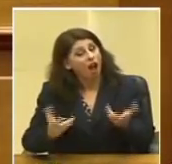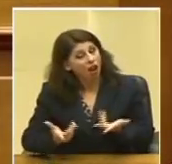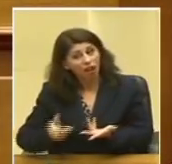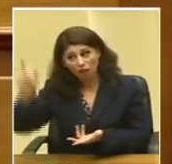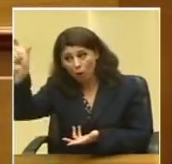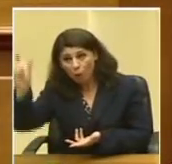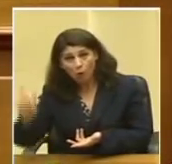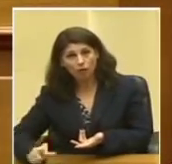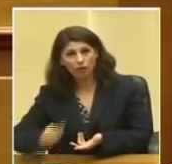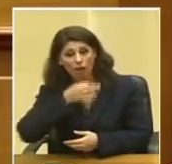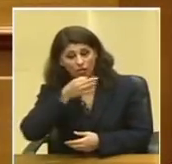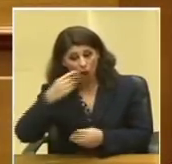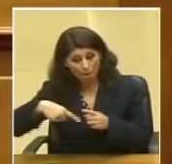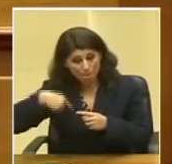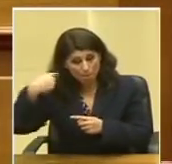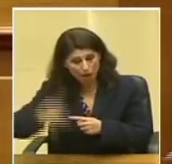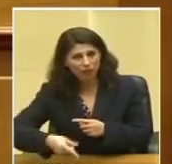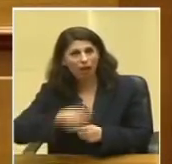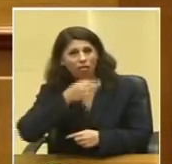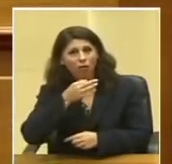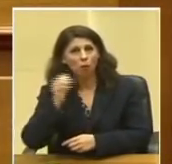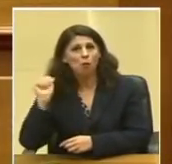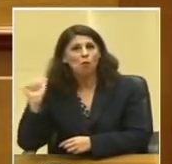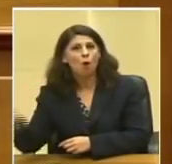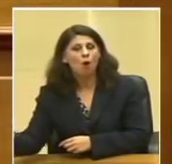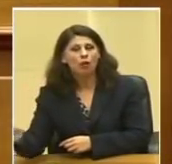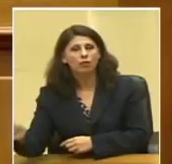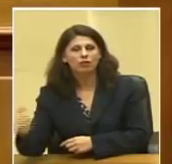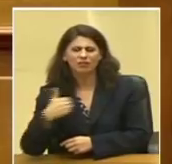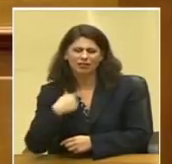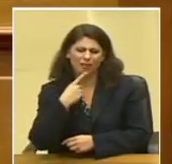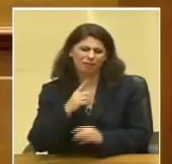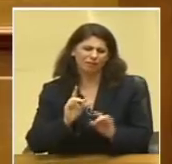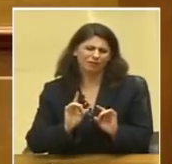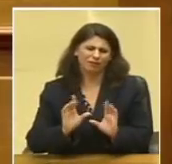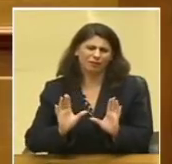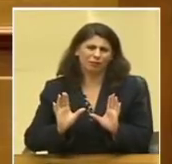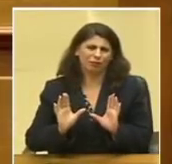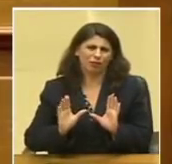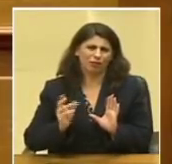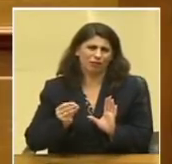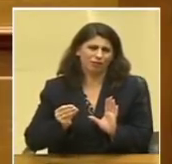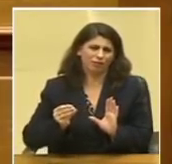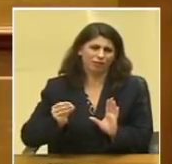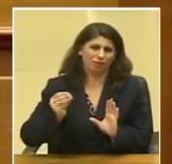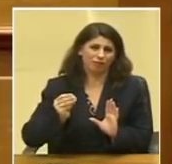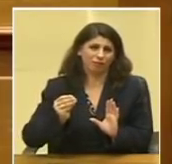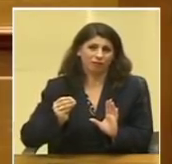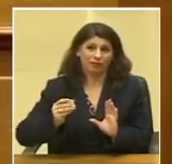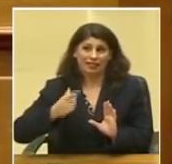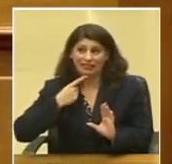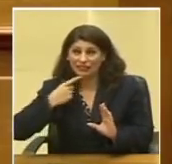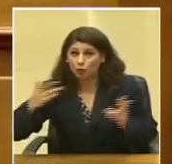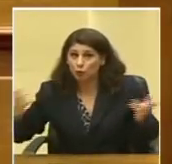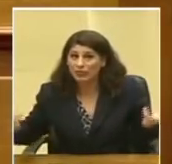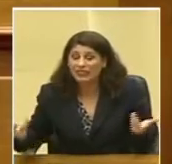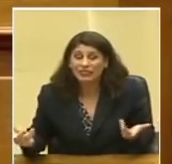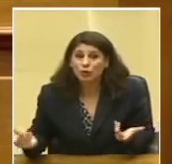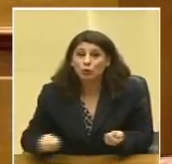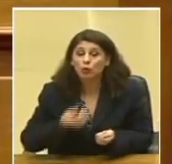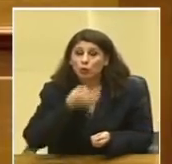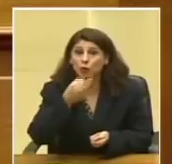τις δηλώσεις σας αμέσως μετά, για να μην αναφερθώ καν στο τι του έσυραν τα